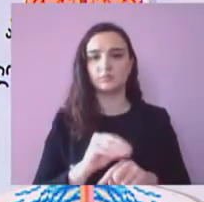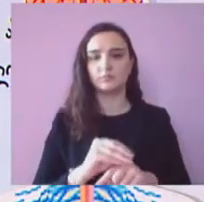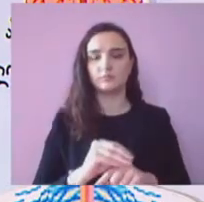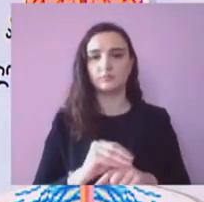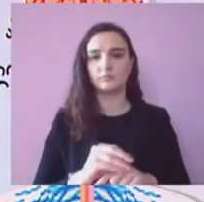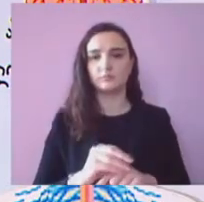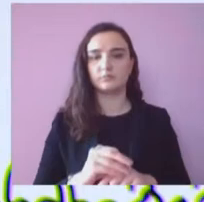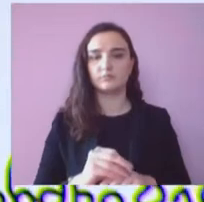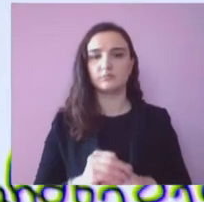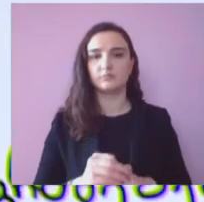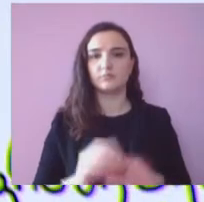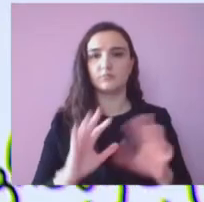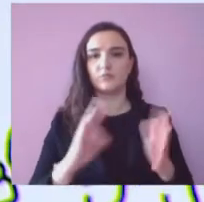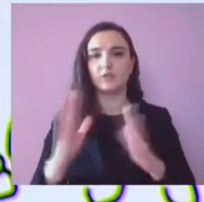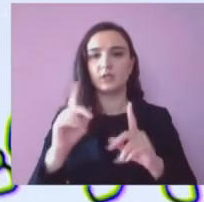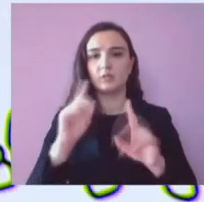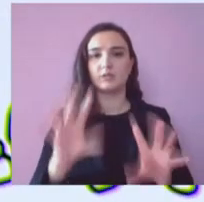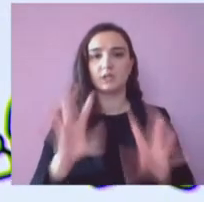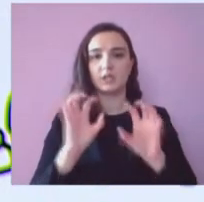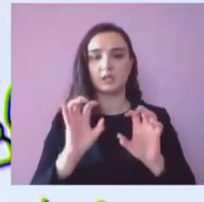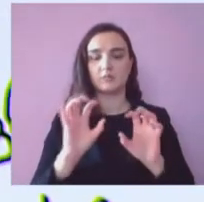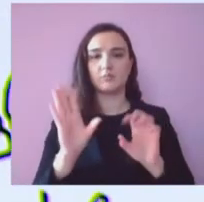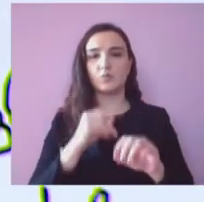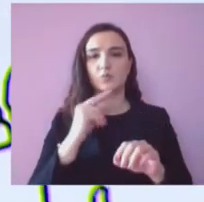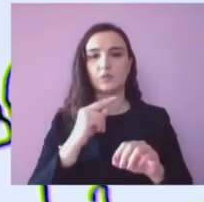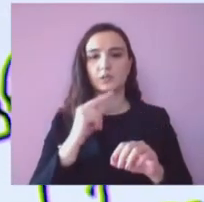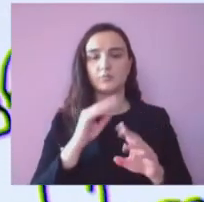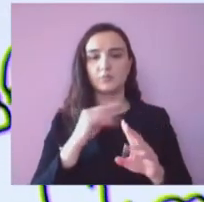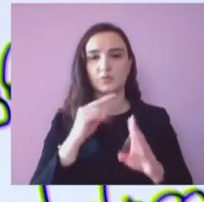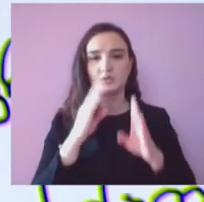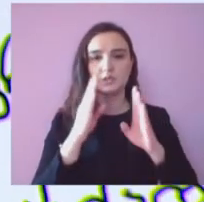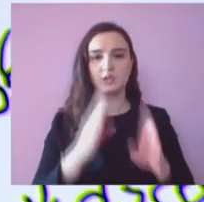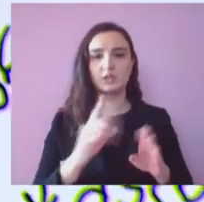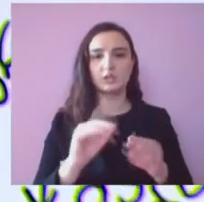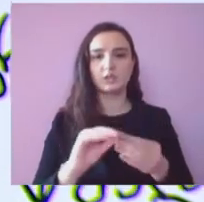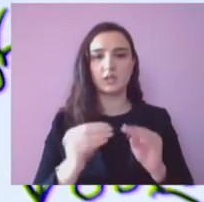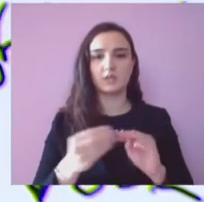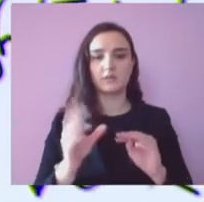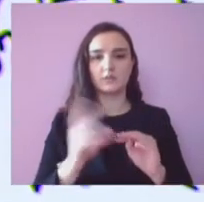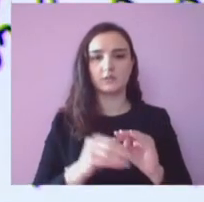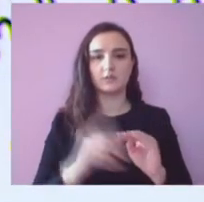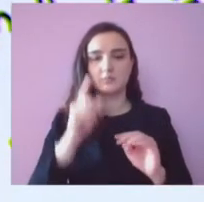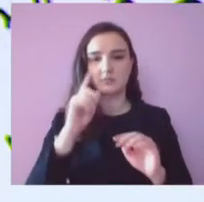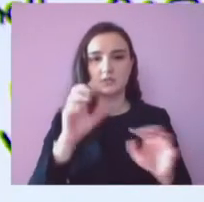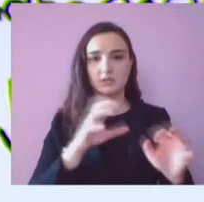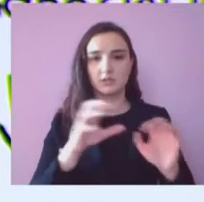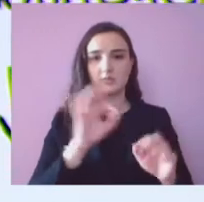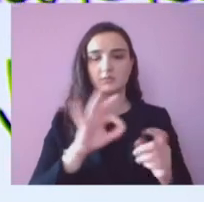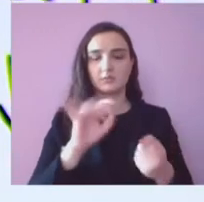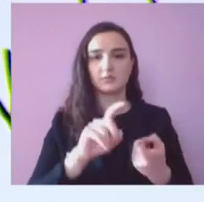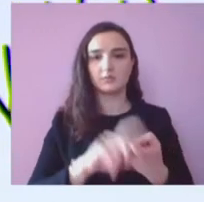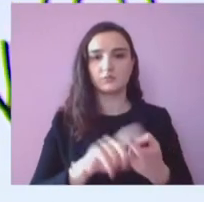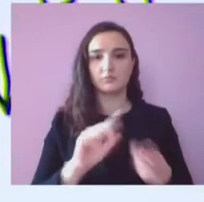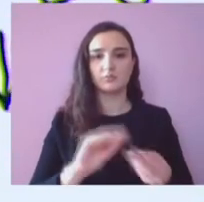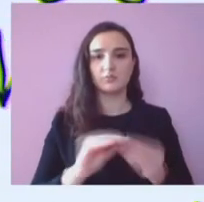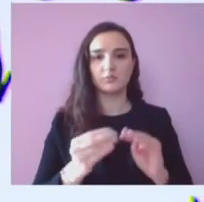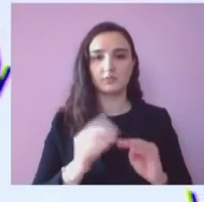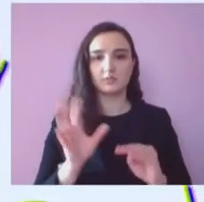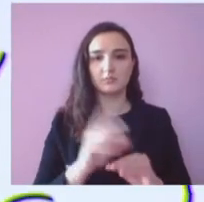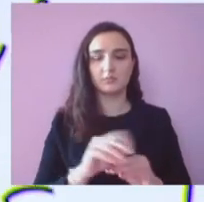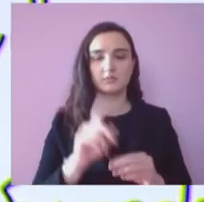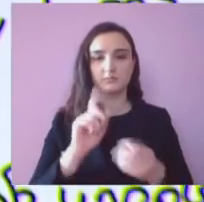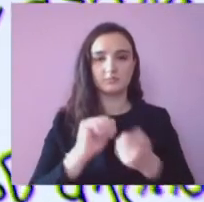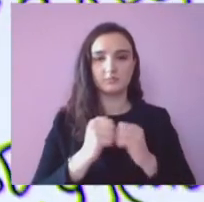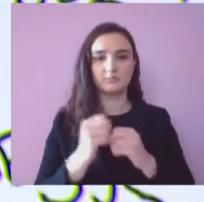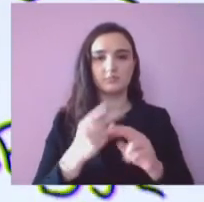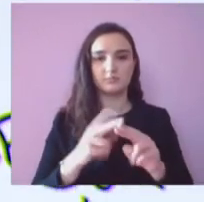აღქმა მოვლენების ყურადღების კონცენტრაციის ხარვეზი, მეხსიერებასთან დაკავშირებული ხარვეზი და ასე შემდეგ,